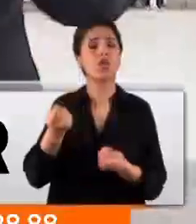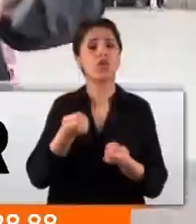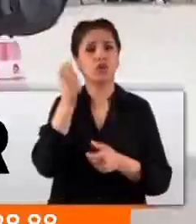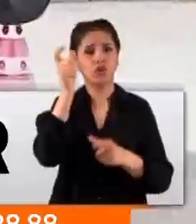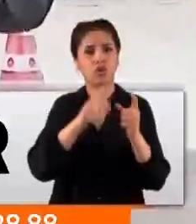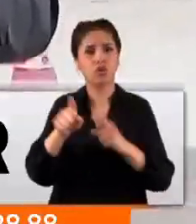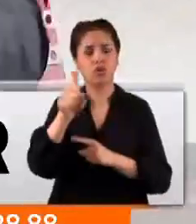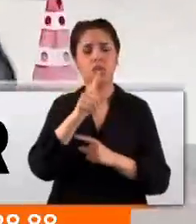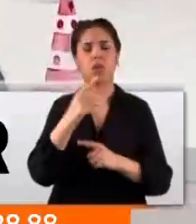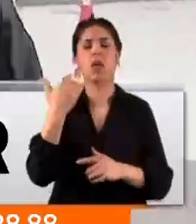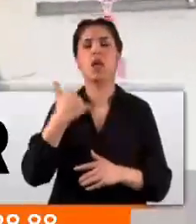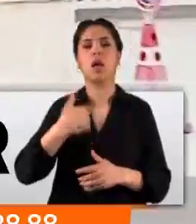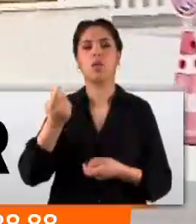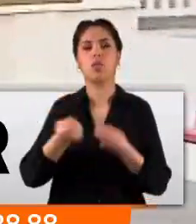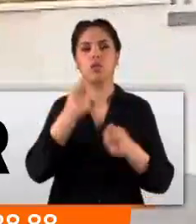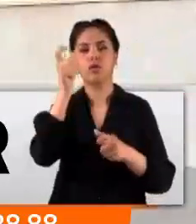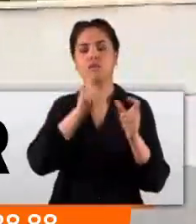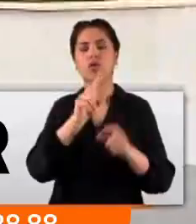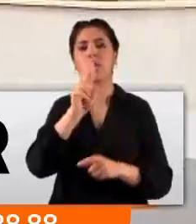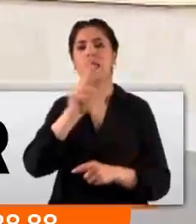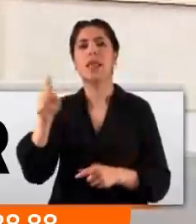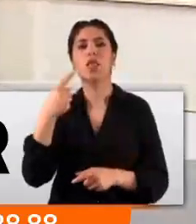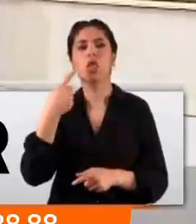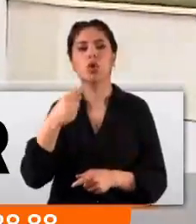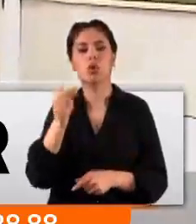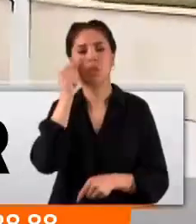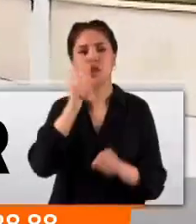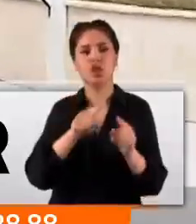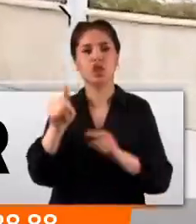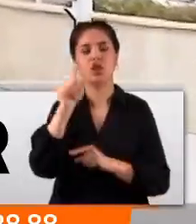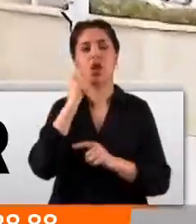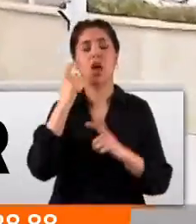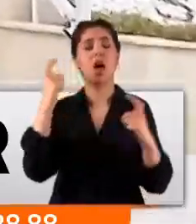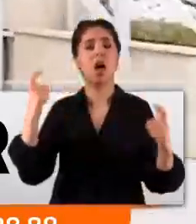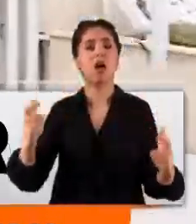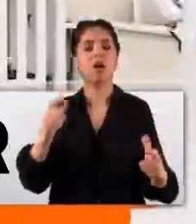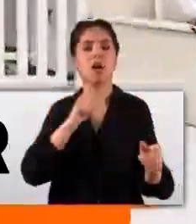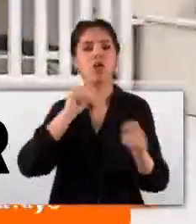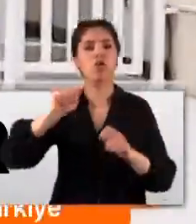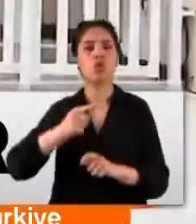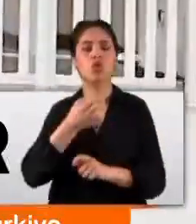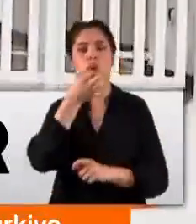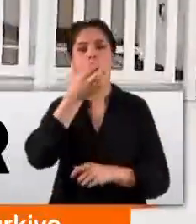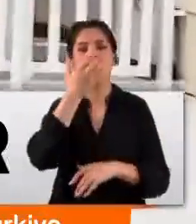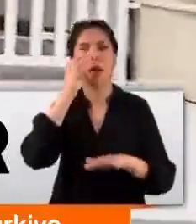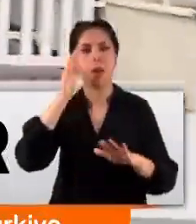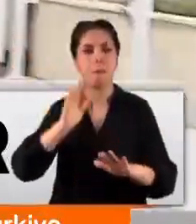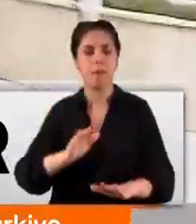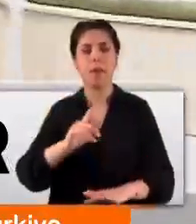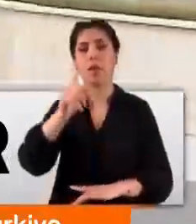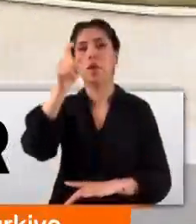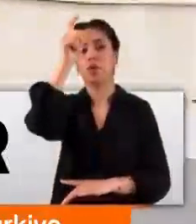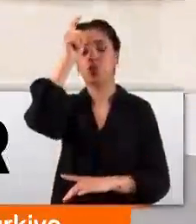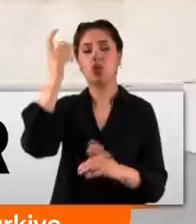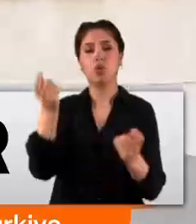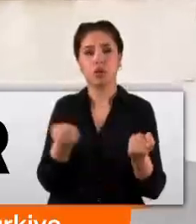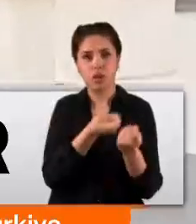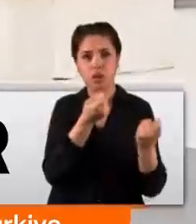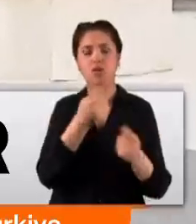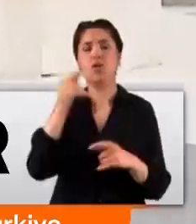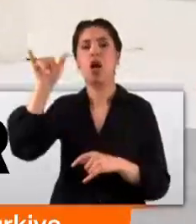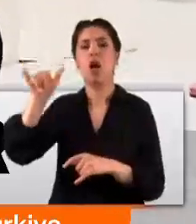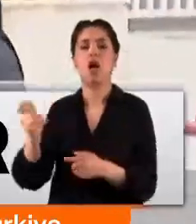Yüz binlerce kamu işçisinin gözü kulağı başkent Ankara'da toplu sözleşmede son viraja girildi. Türk İş ve Hak İş Çalışma